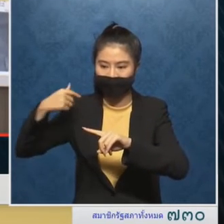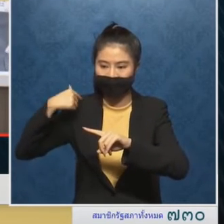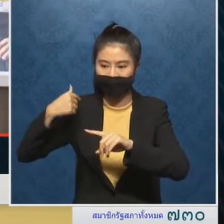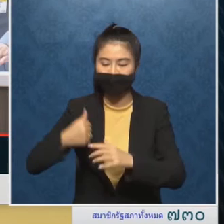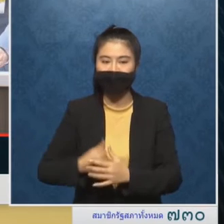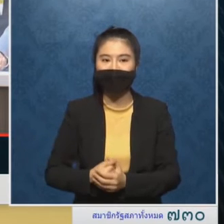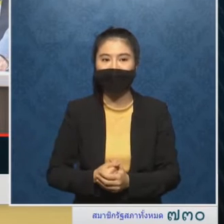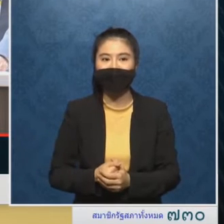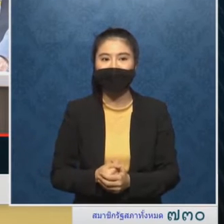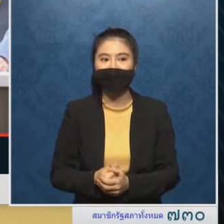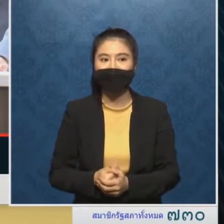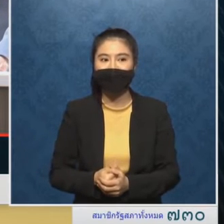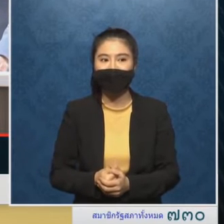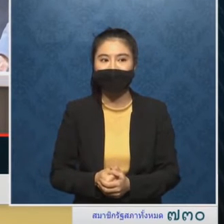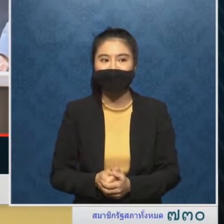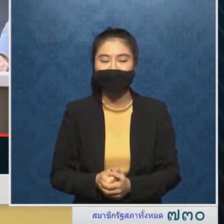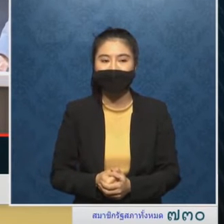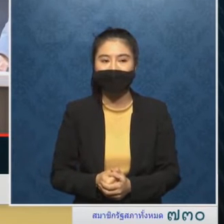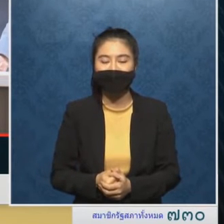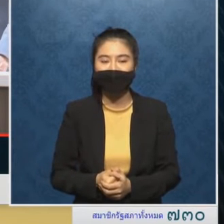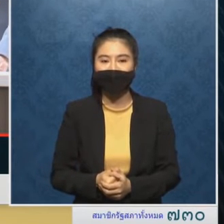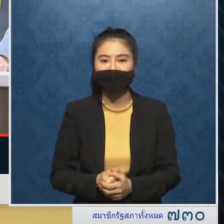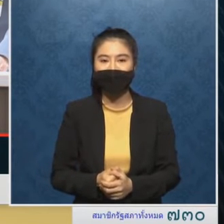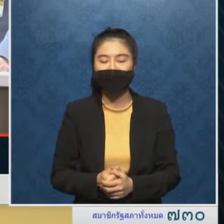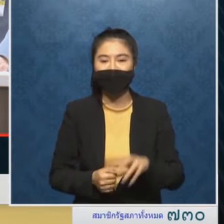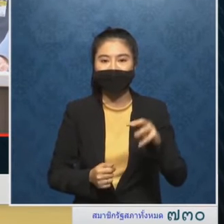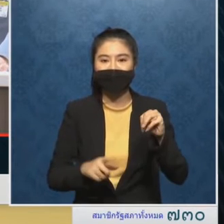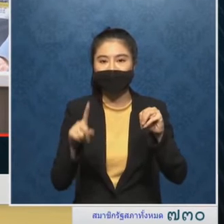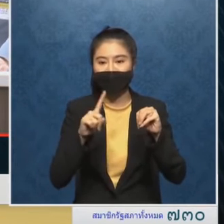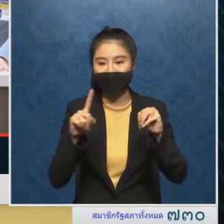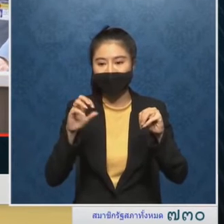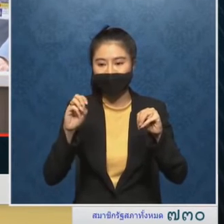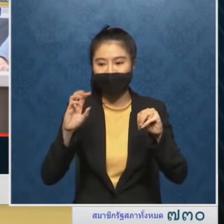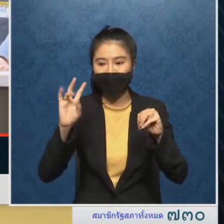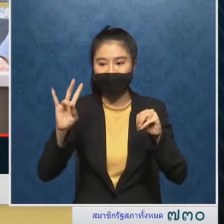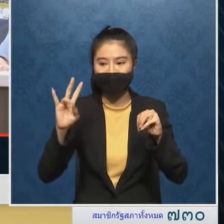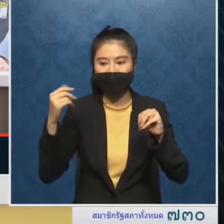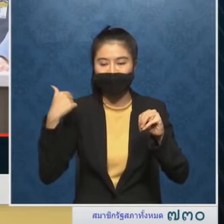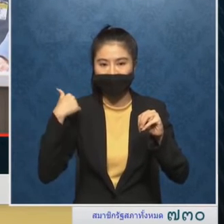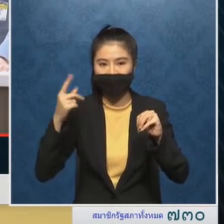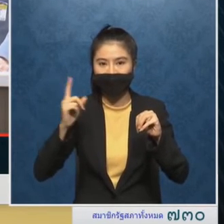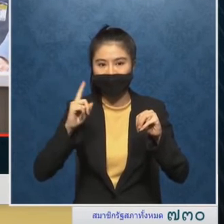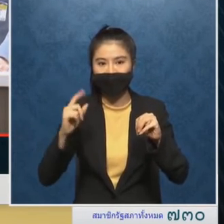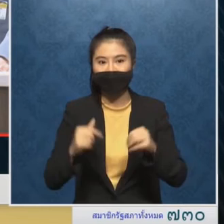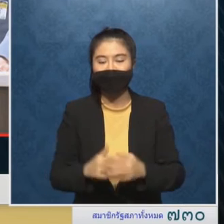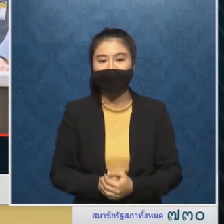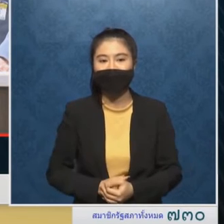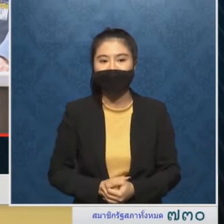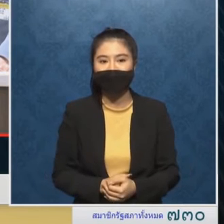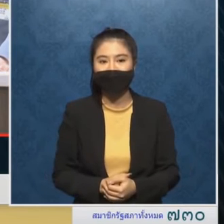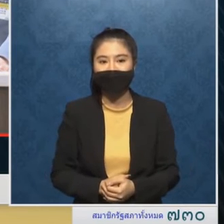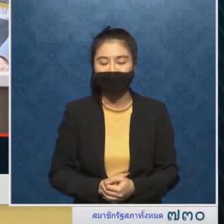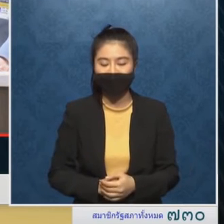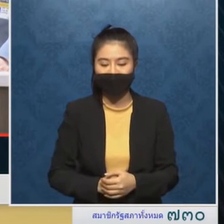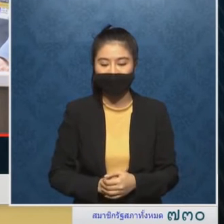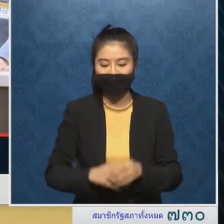สุดท้ายนี้บทเฉพษาขา courtesy 101 ประก